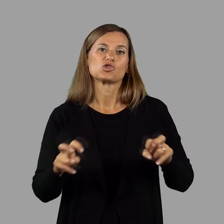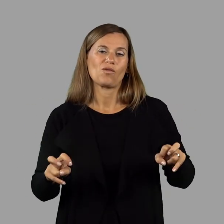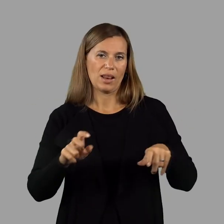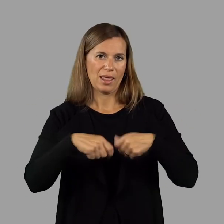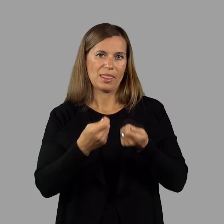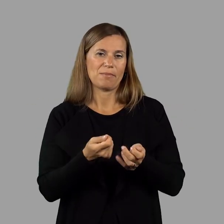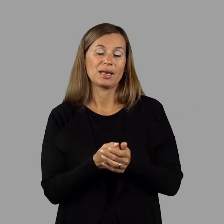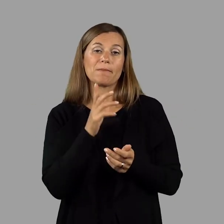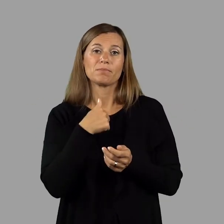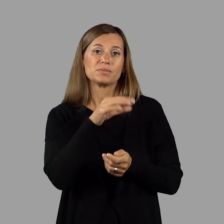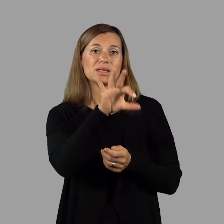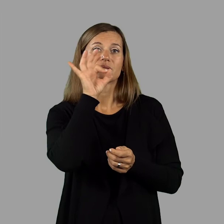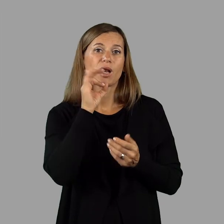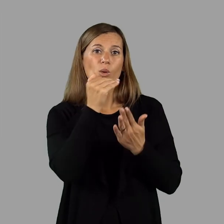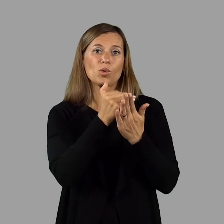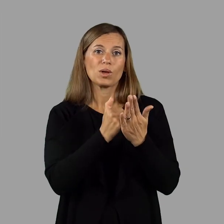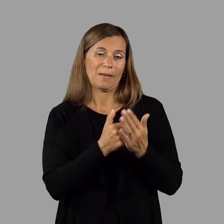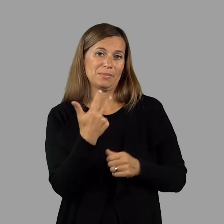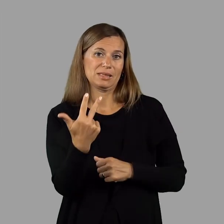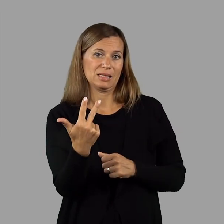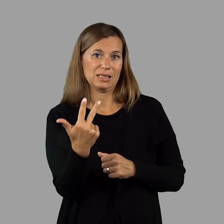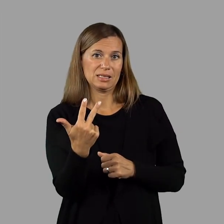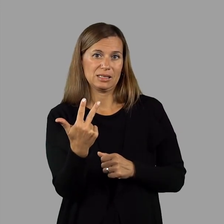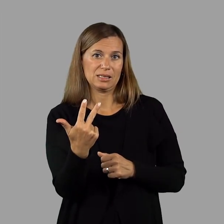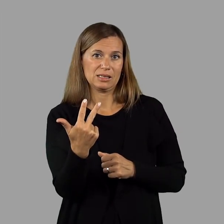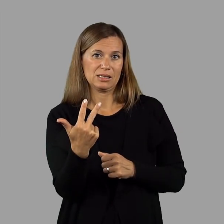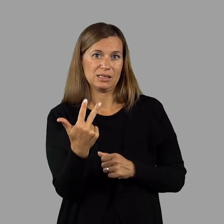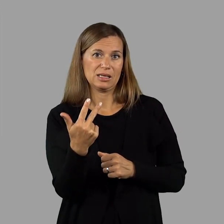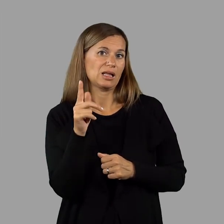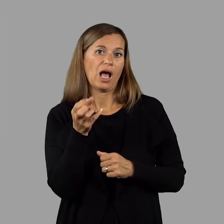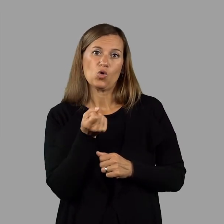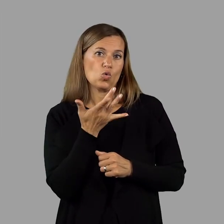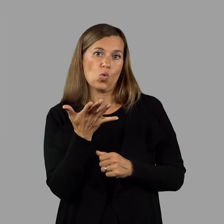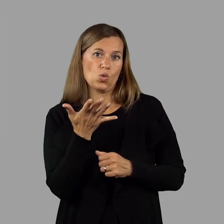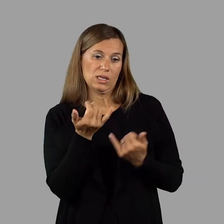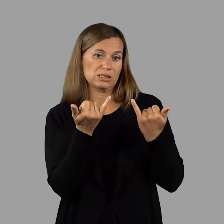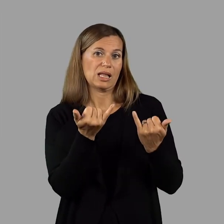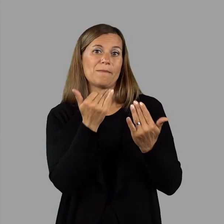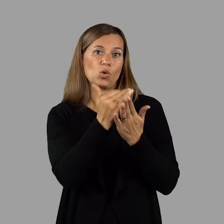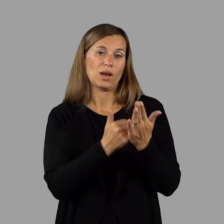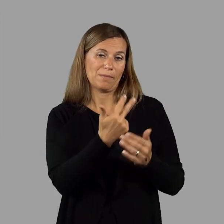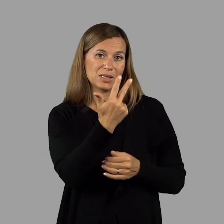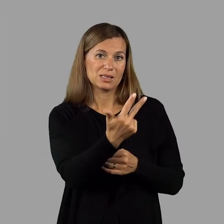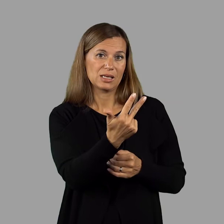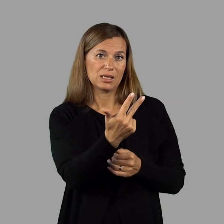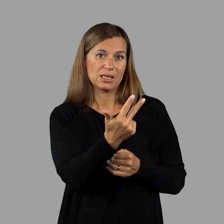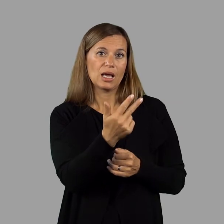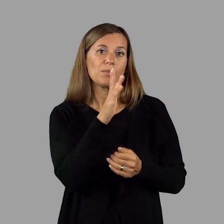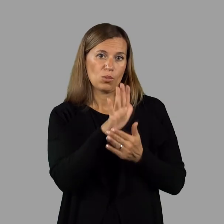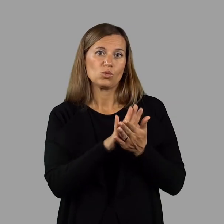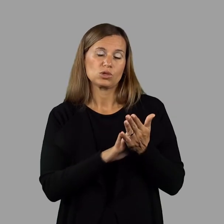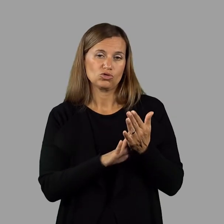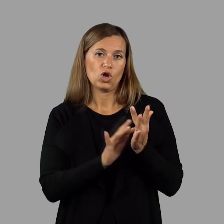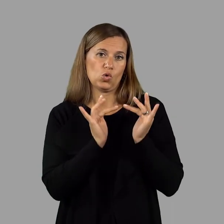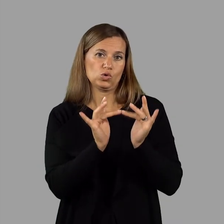raziskovalne namene. Izbral bom program 3 in karkoli pač je na programu,